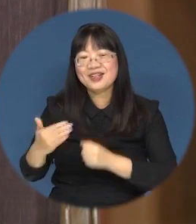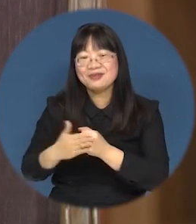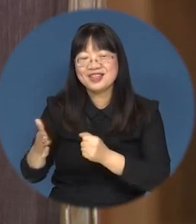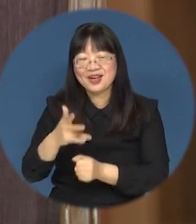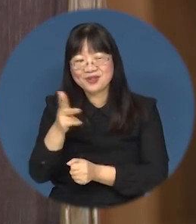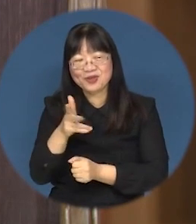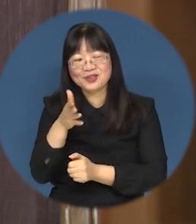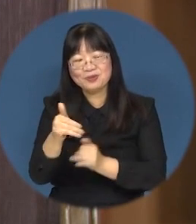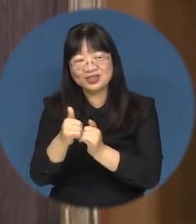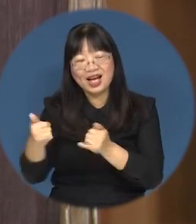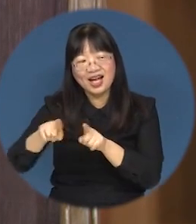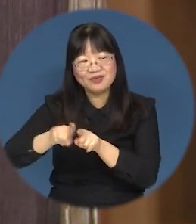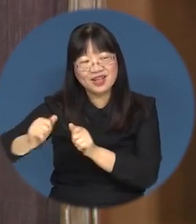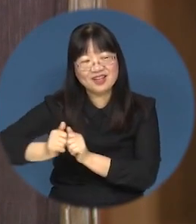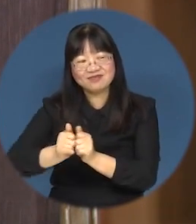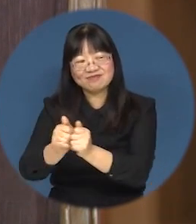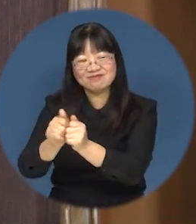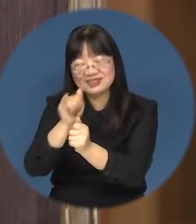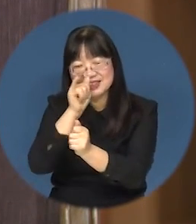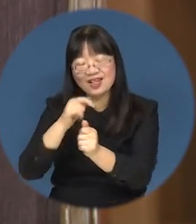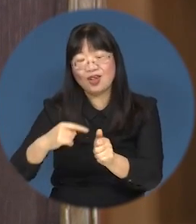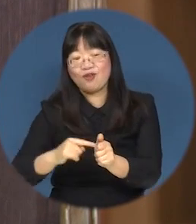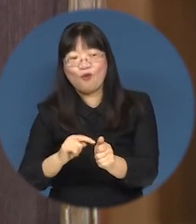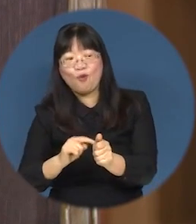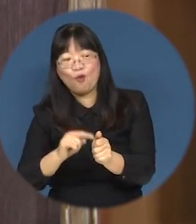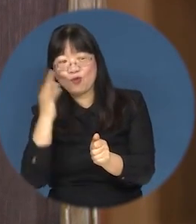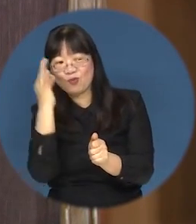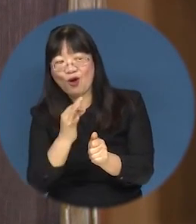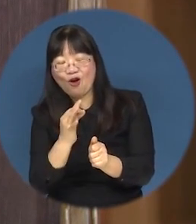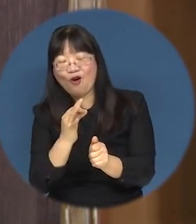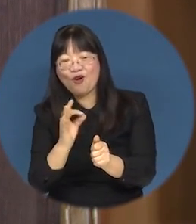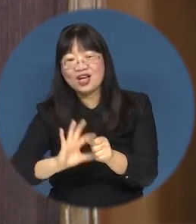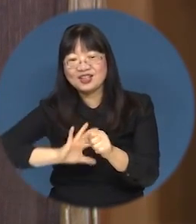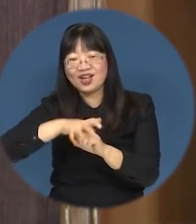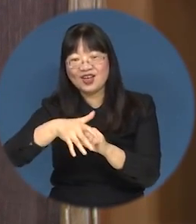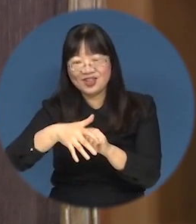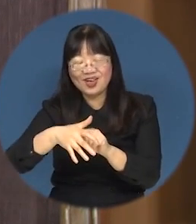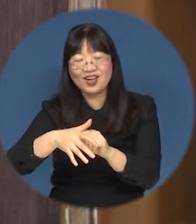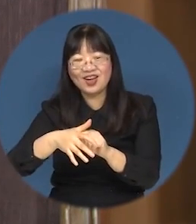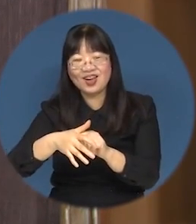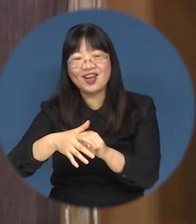같이 다닙니다. 아, 그러시구나. 예. 네. 그 친구도 아주 뭐 그 세계적인 그